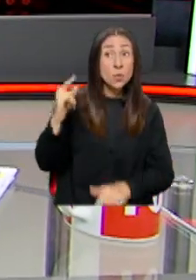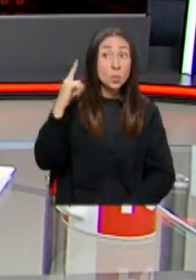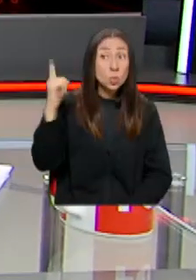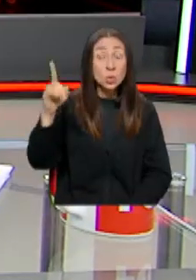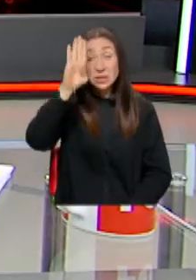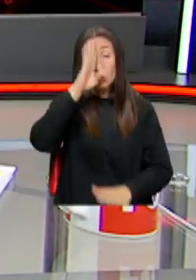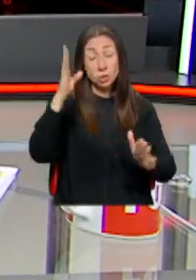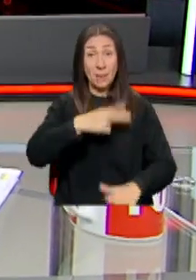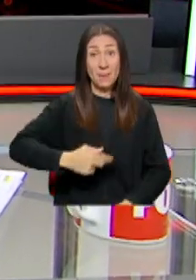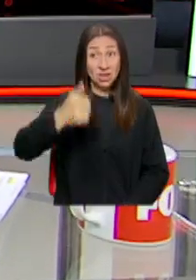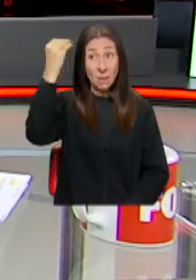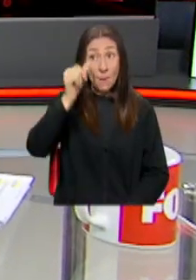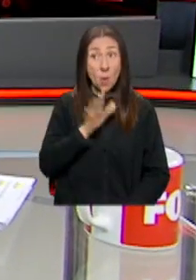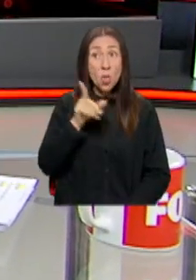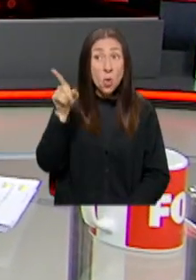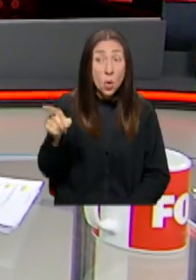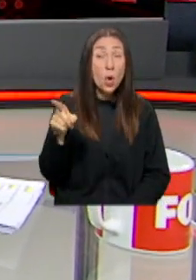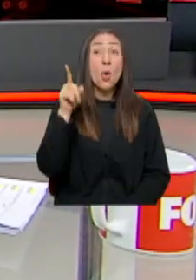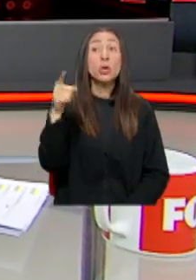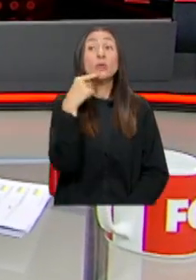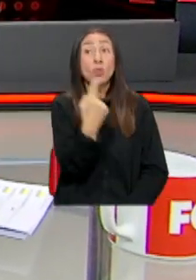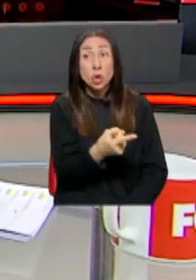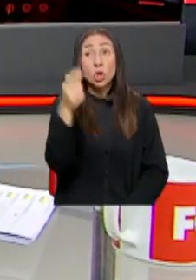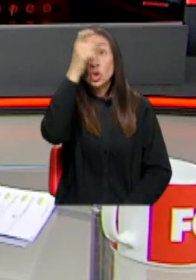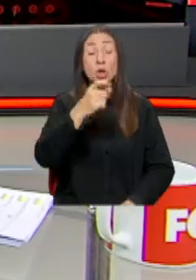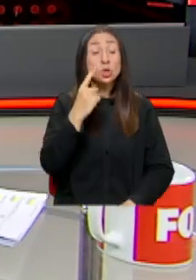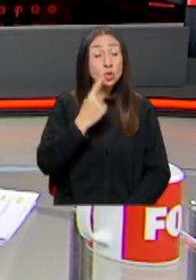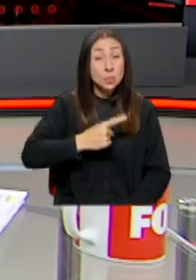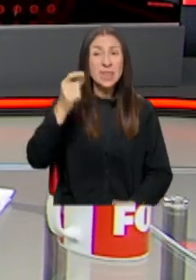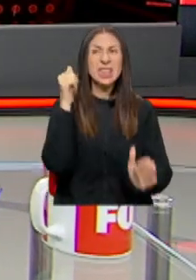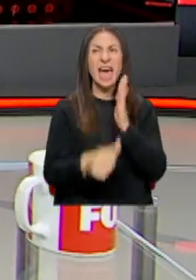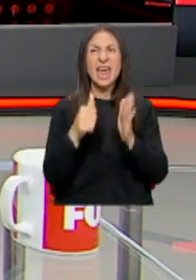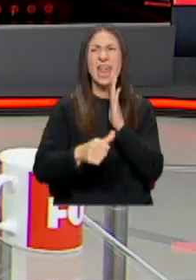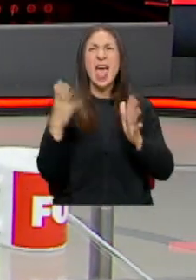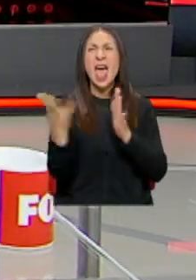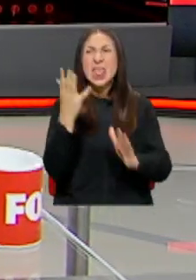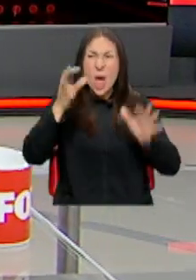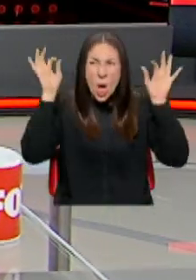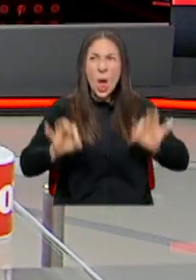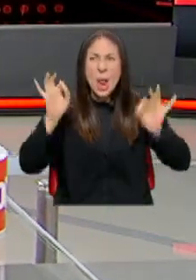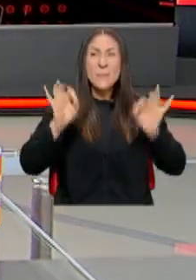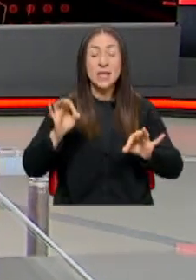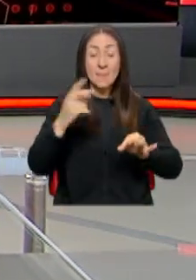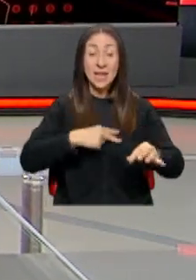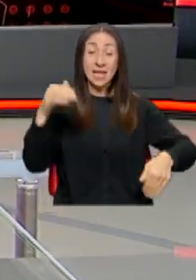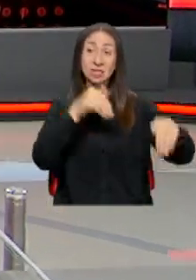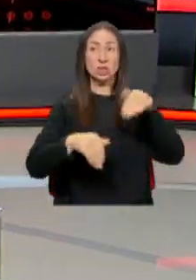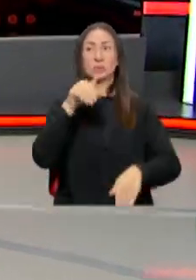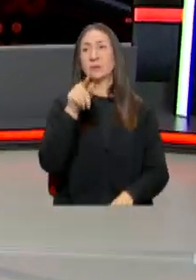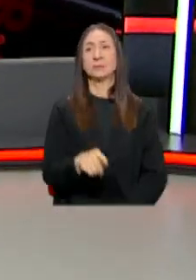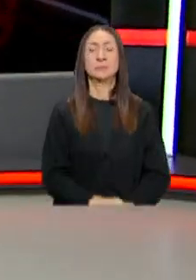duyduk, İstanbul Büyükşehir Belediye Başkanı. O da diyor ki Türkiye Cumhuriyeti tarihinin en iddialı yerel seçimi.